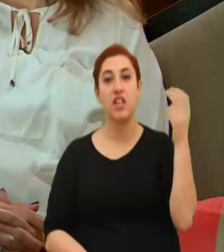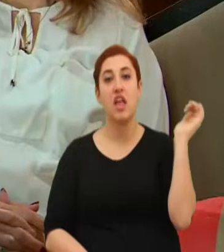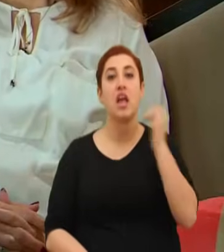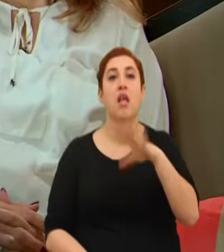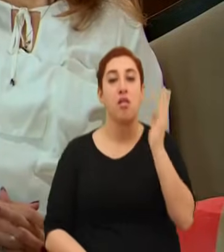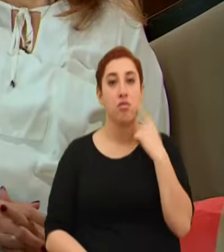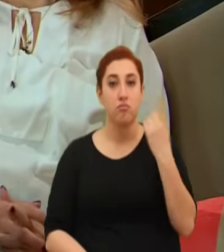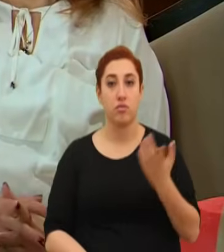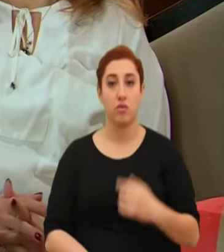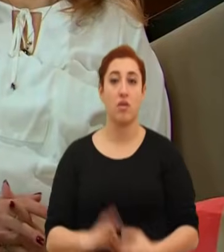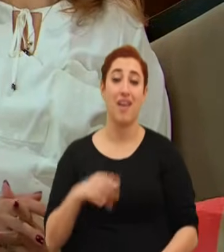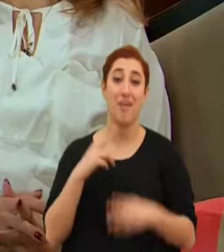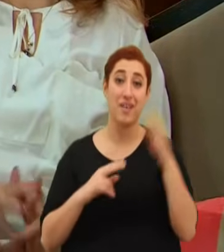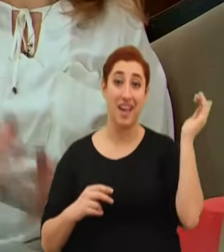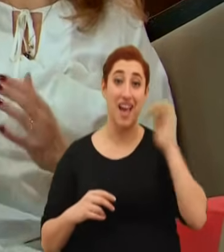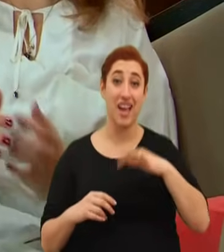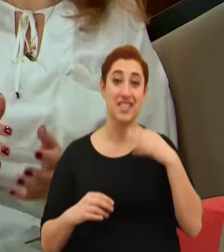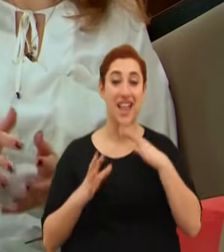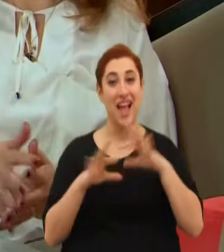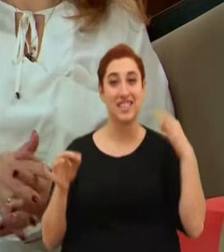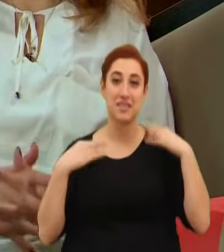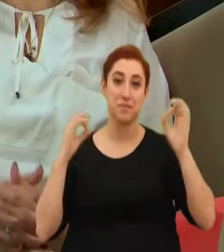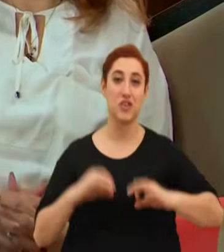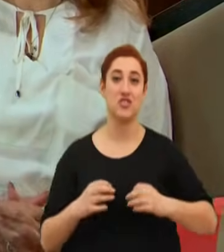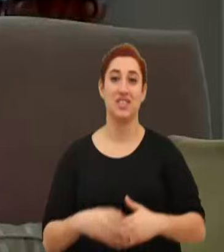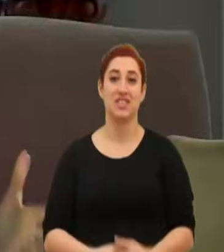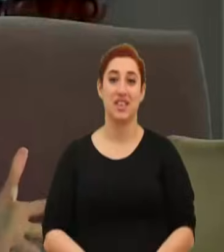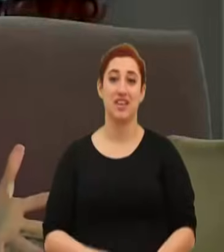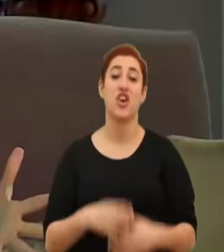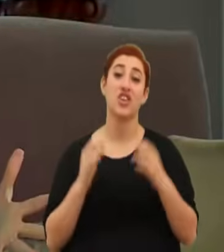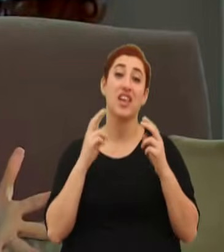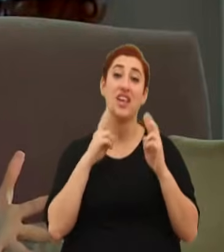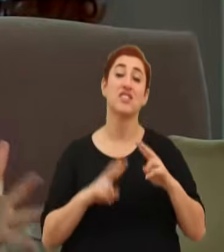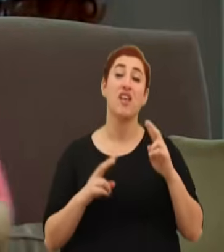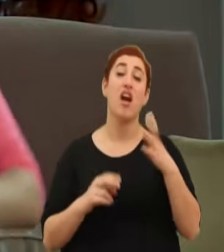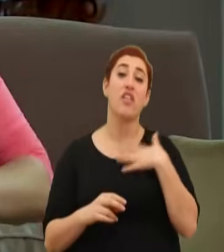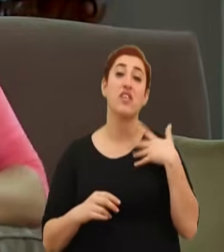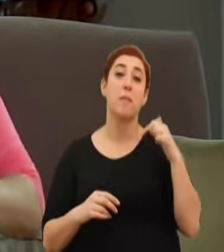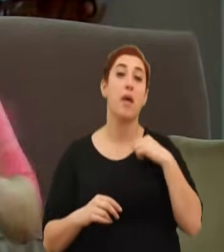gelmiyor neredeyse. Ay bir an önce gelseler de hazırlıklara başlasak. Ay kesinlikle